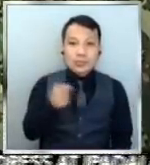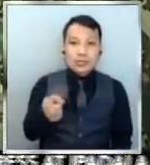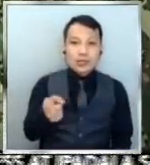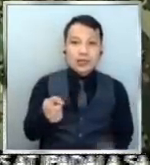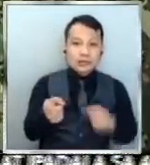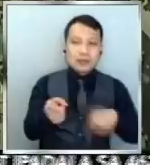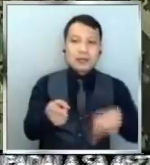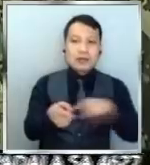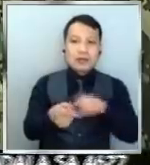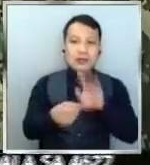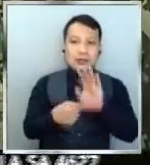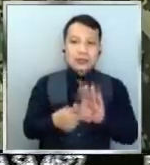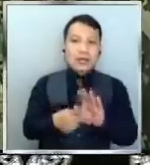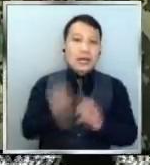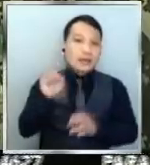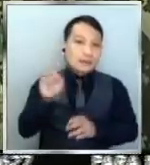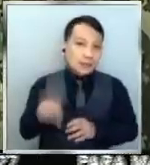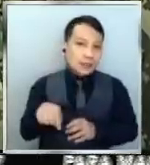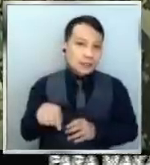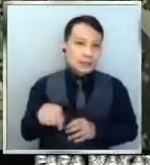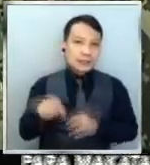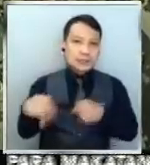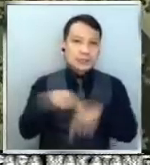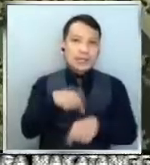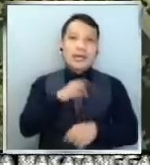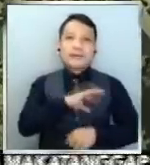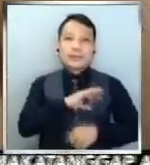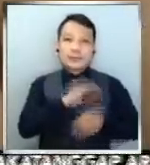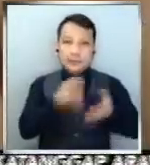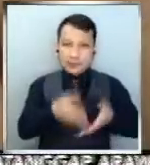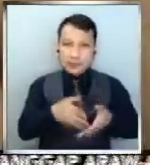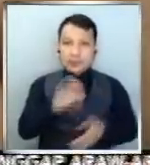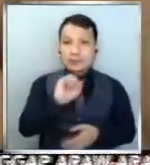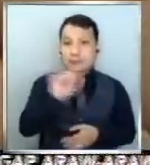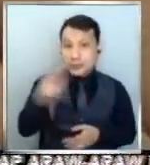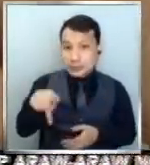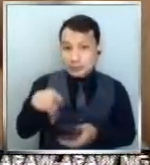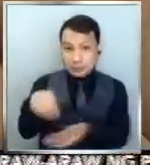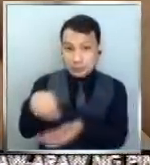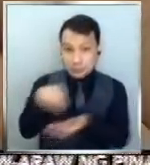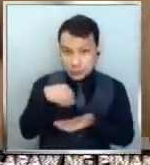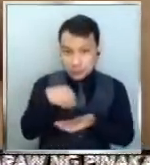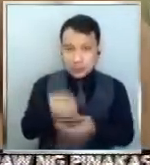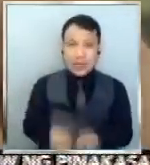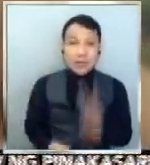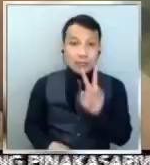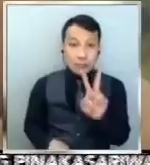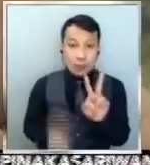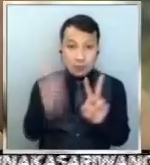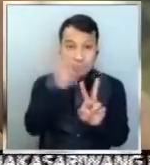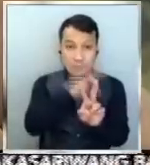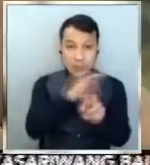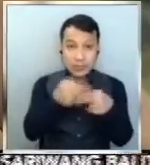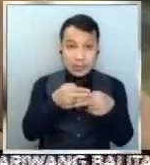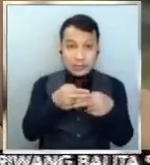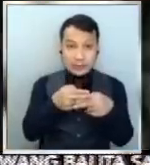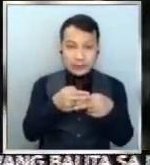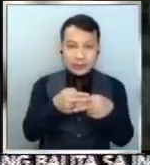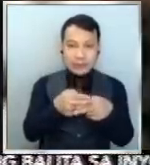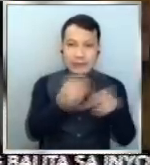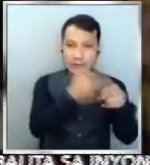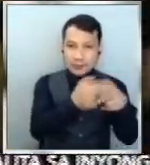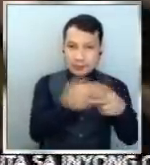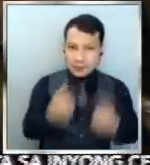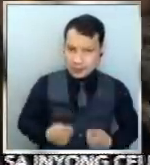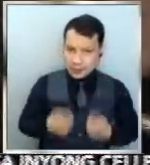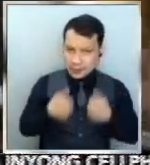sila yung dapat na benepisyaryo ng SAP natin. Dalawang peking ID na may pangalan at address ng dalawang complainant at